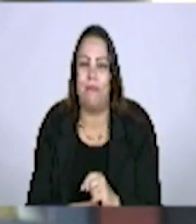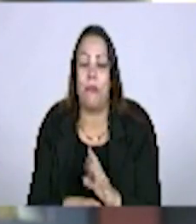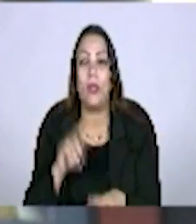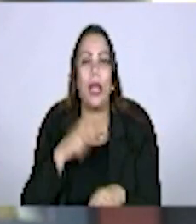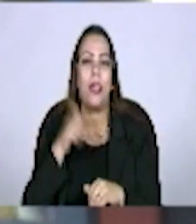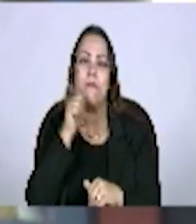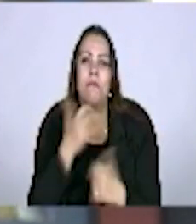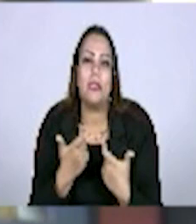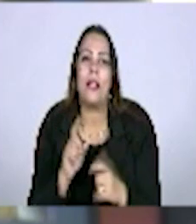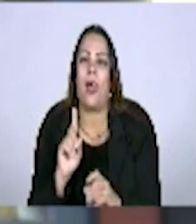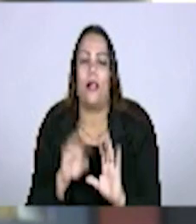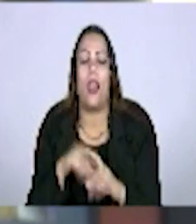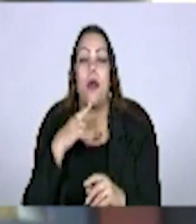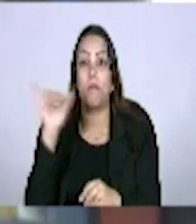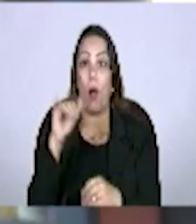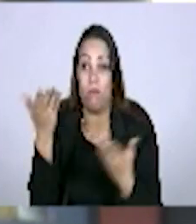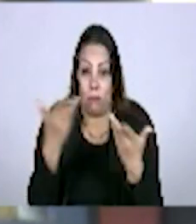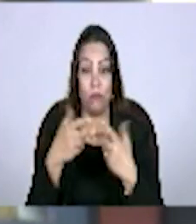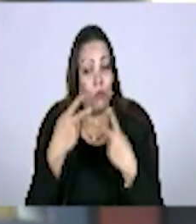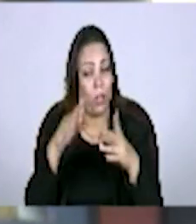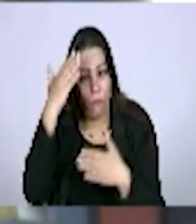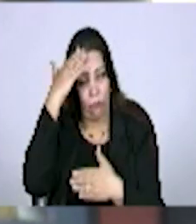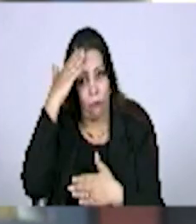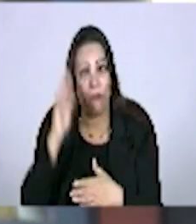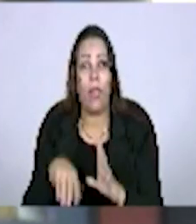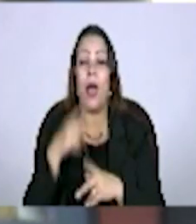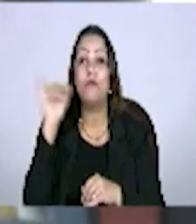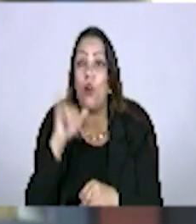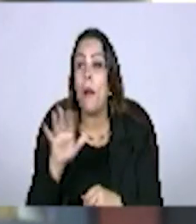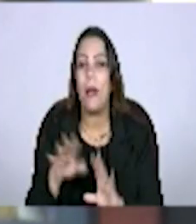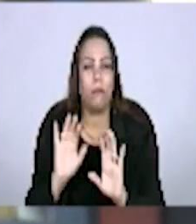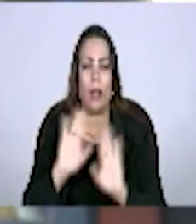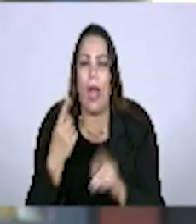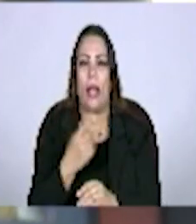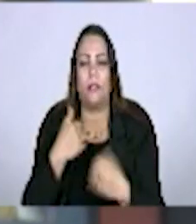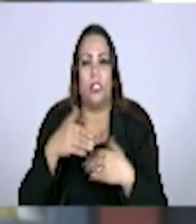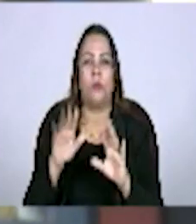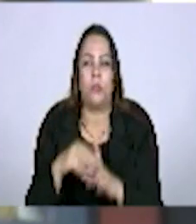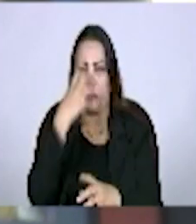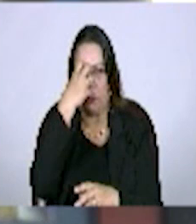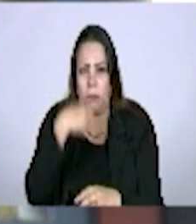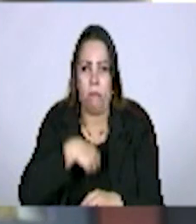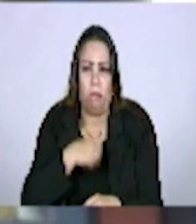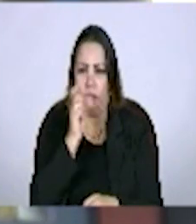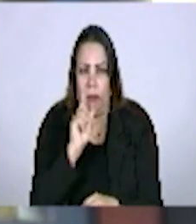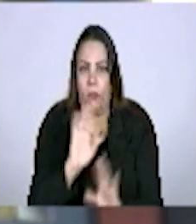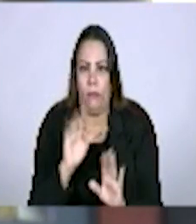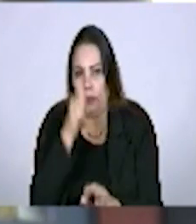تنتظر ده اذا اهتم بك الاخرين اهلا وسهلا اذا لم يهتموا فلا تبتس او تحزن